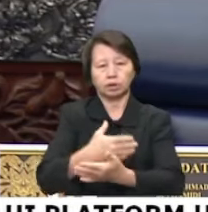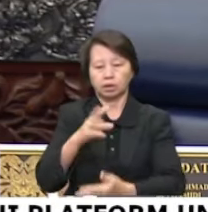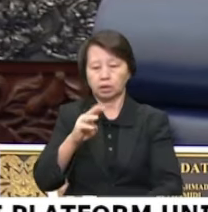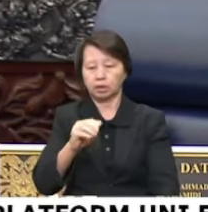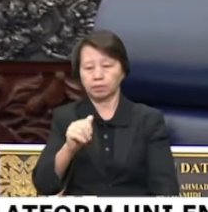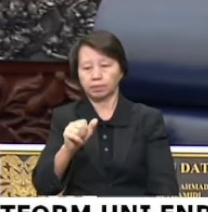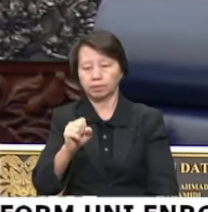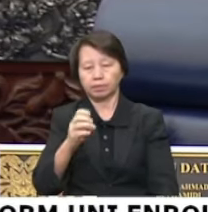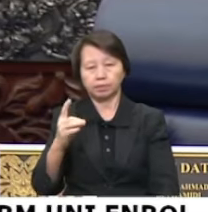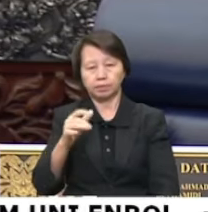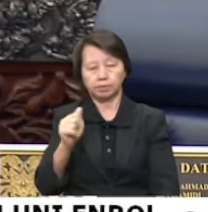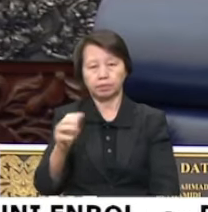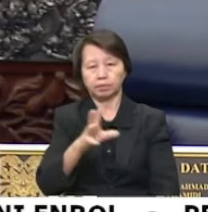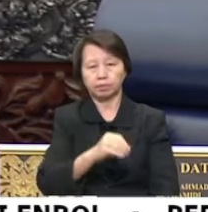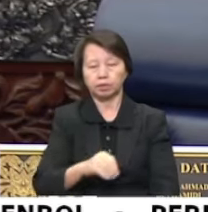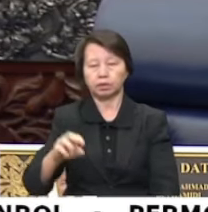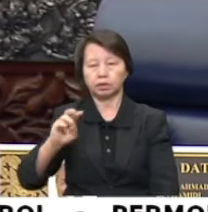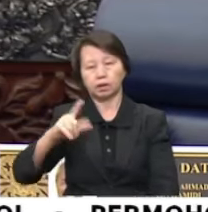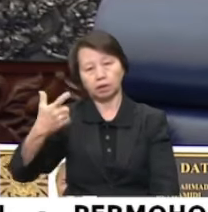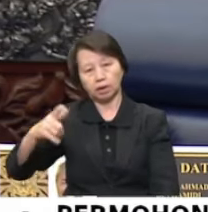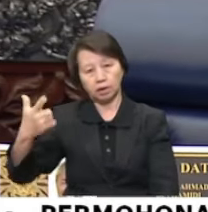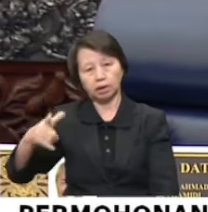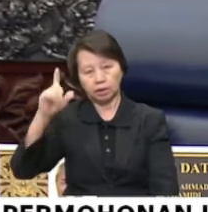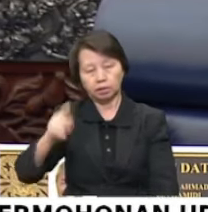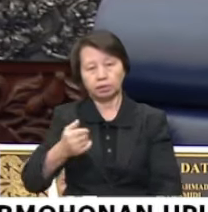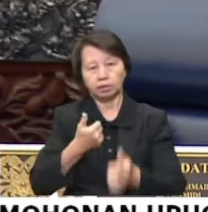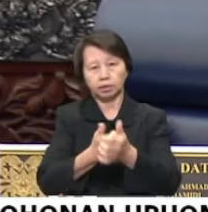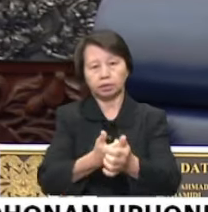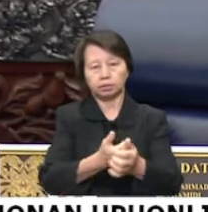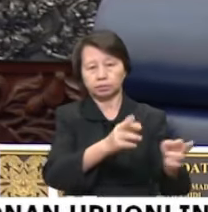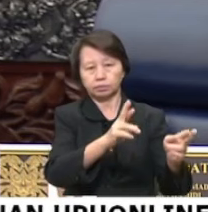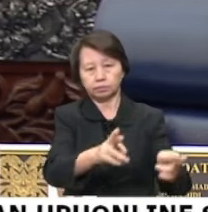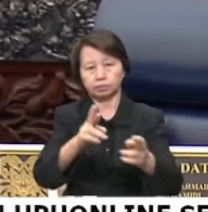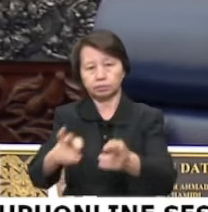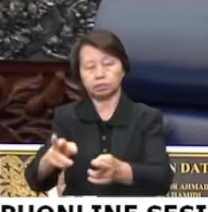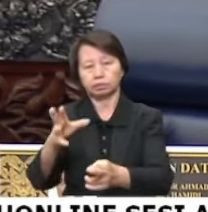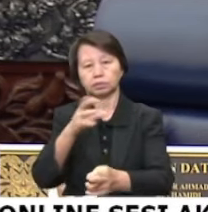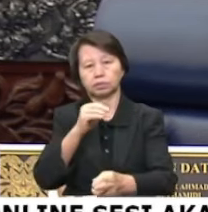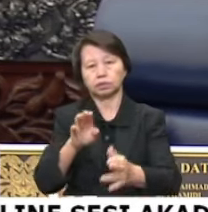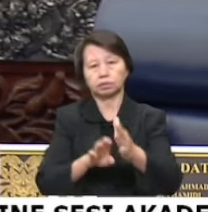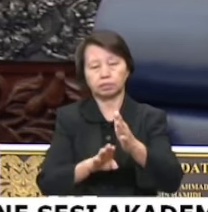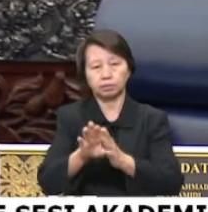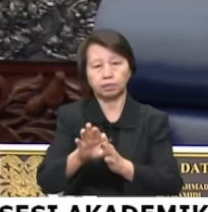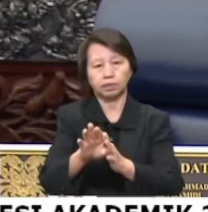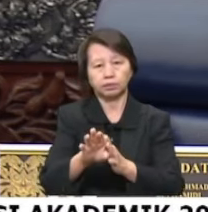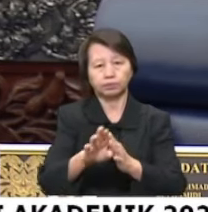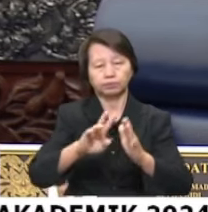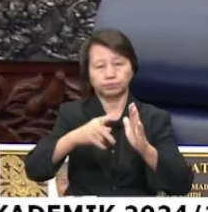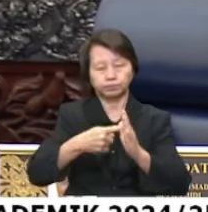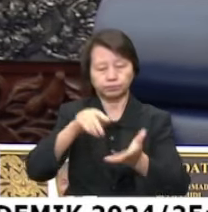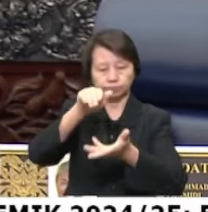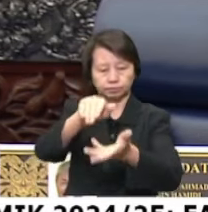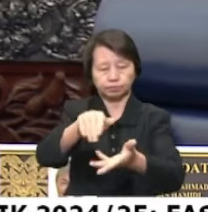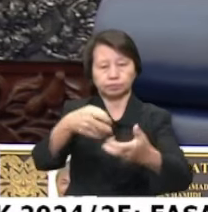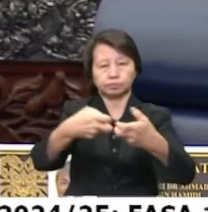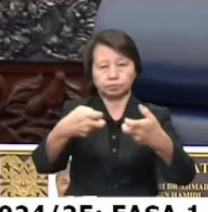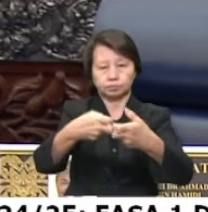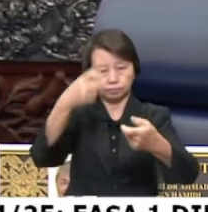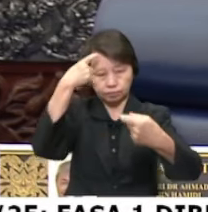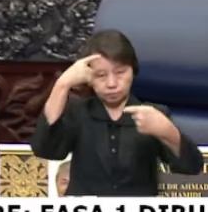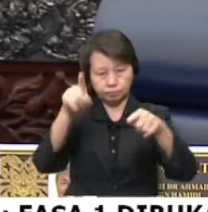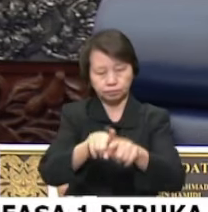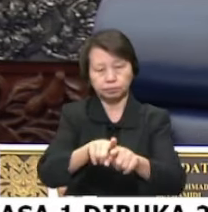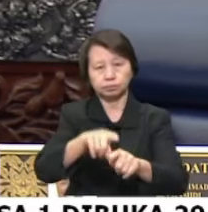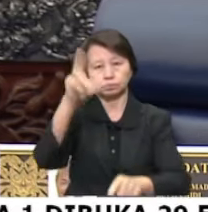syarikat pemaju tenaga boleh baru yang lain perlu berdasarkan pada perancangan dan pembangunan penjanaan bekalan elektrik yang dipersetujui